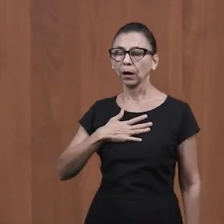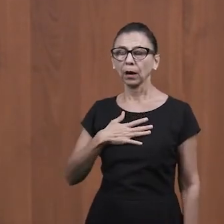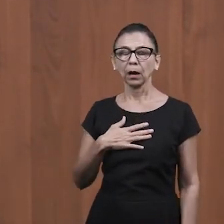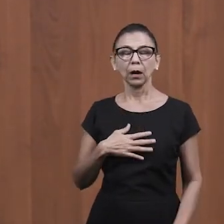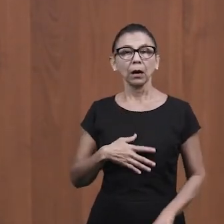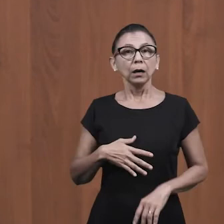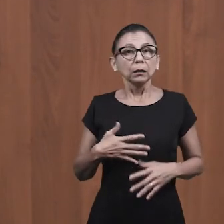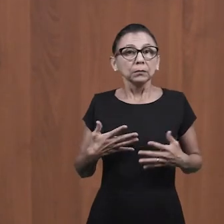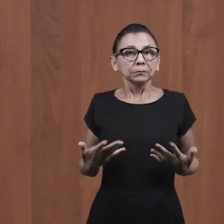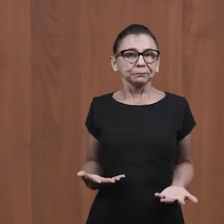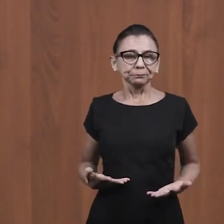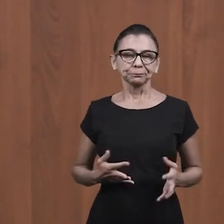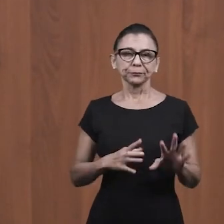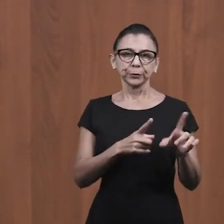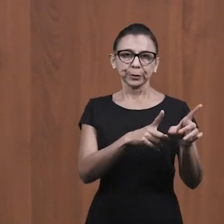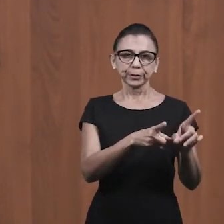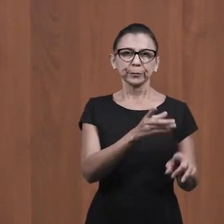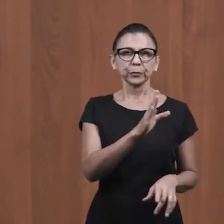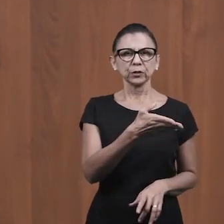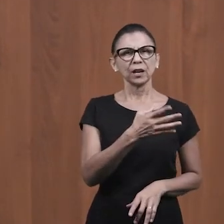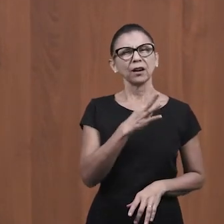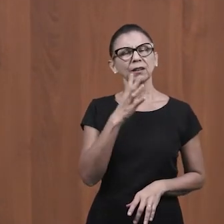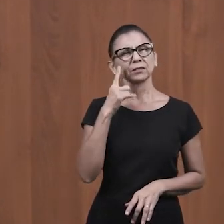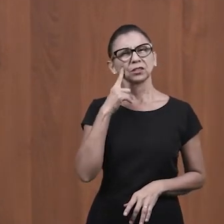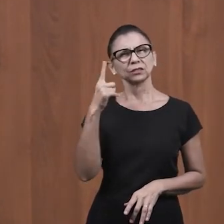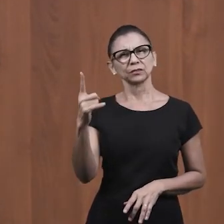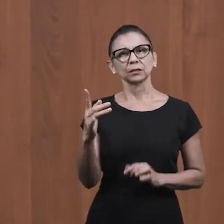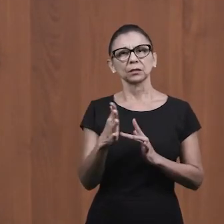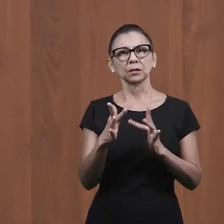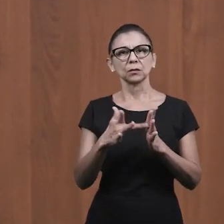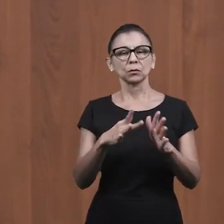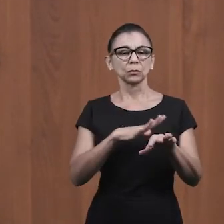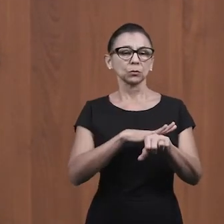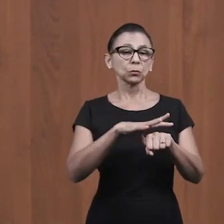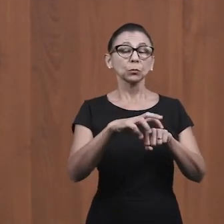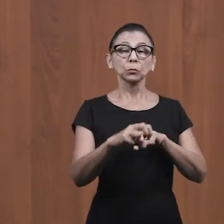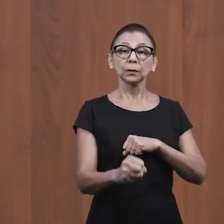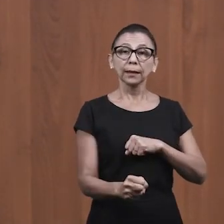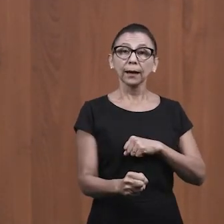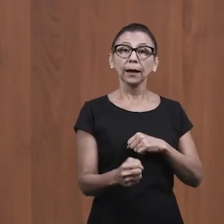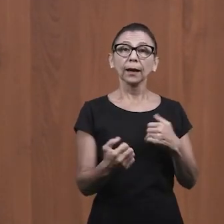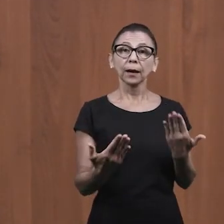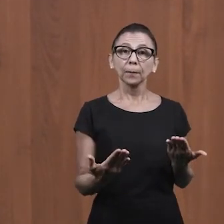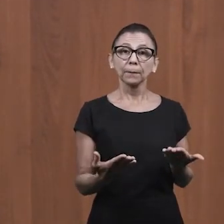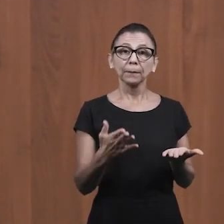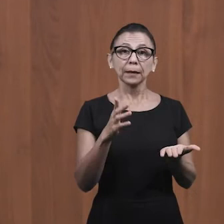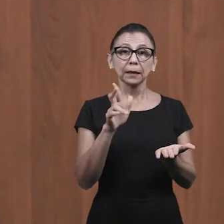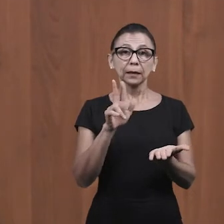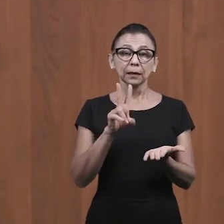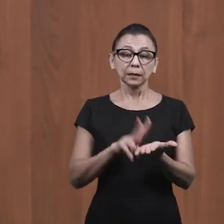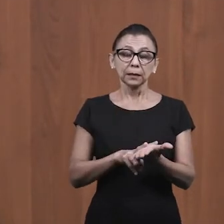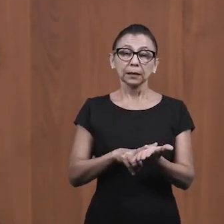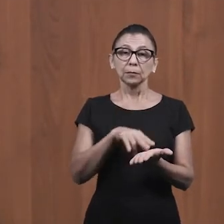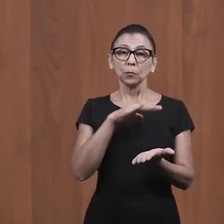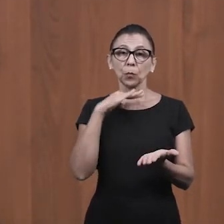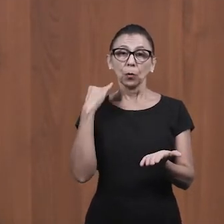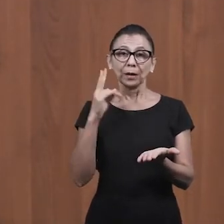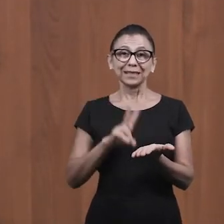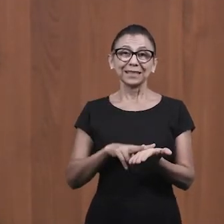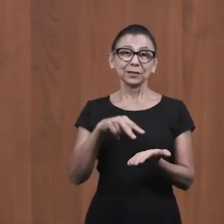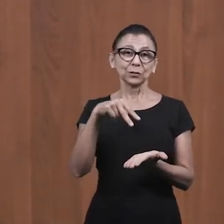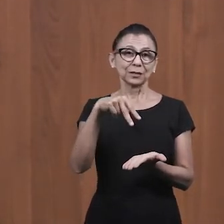bien, les disciples, ils avaient déjà vu Jésus guérir les personnes, donner la vie à ceux qui étaient morts